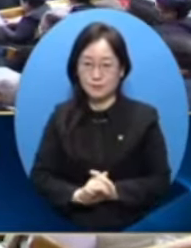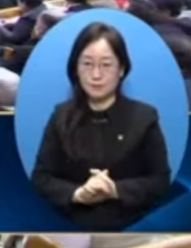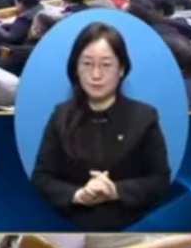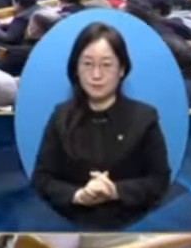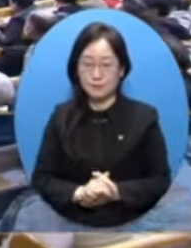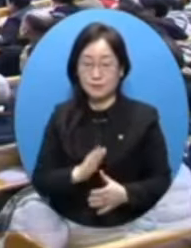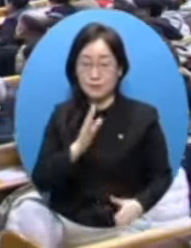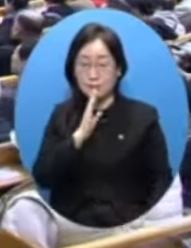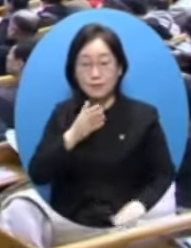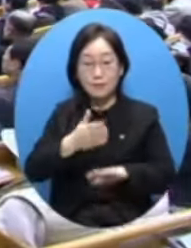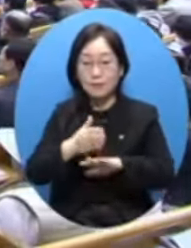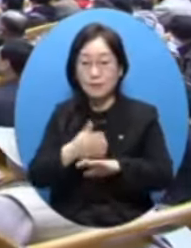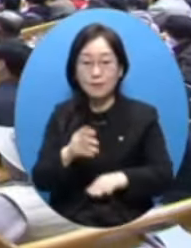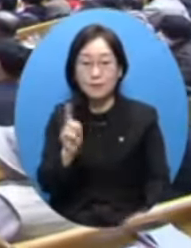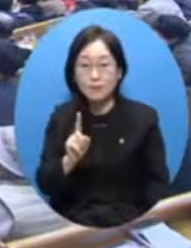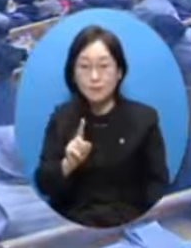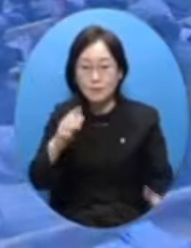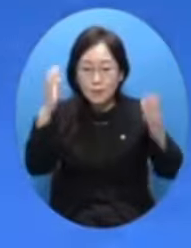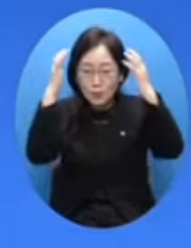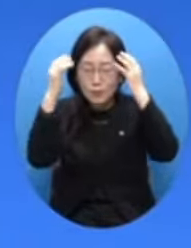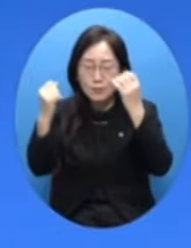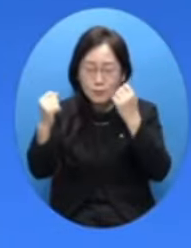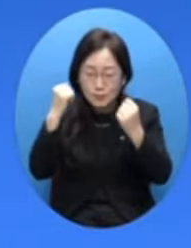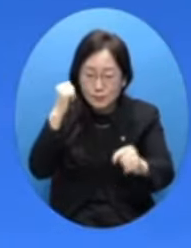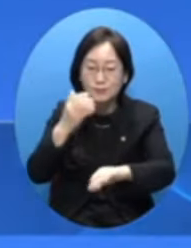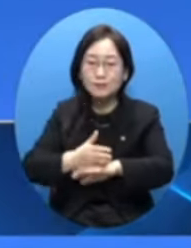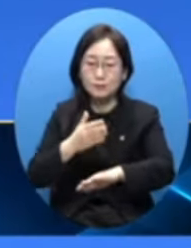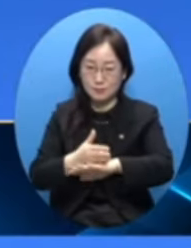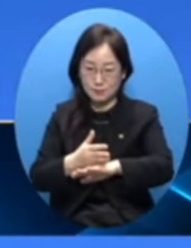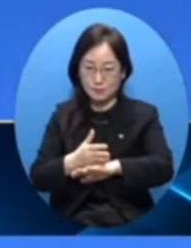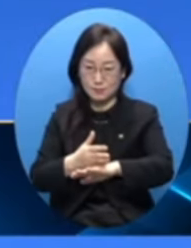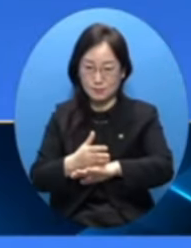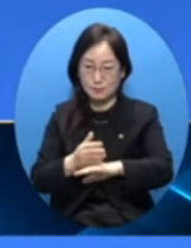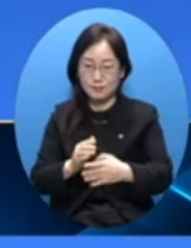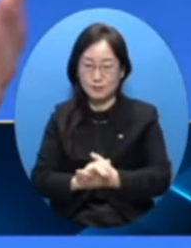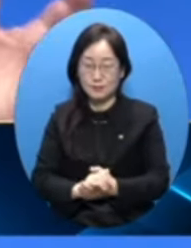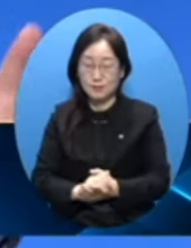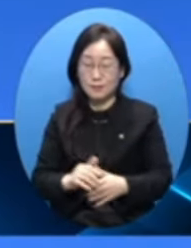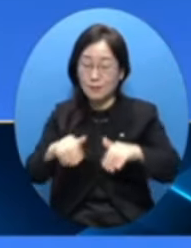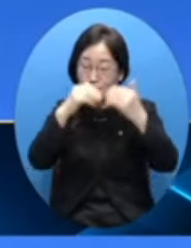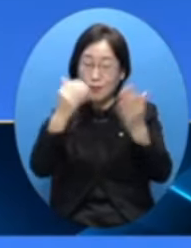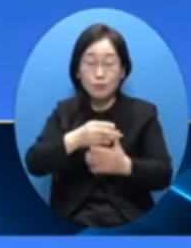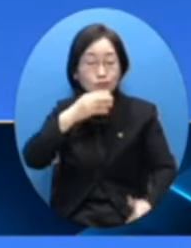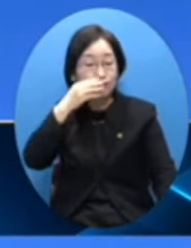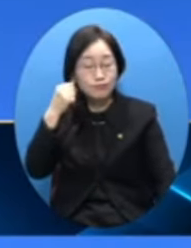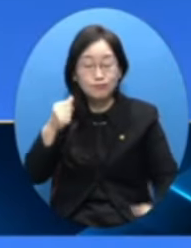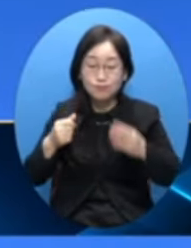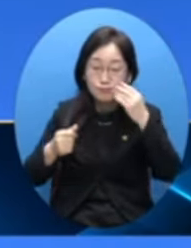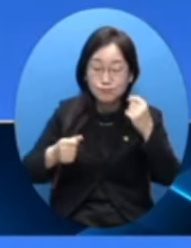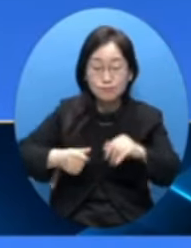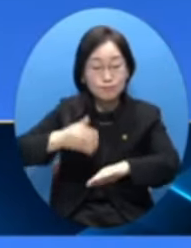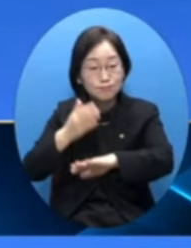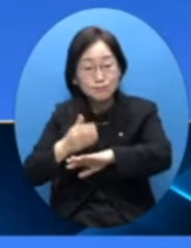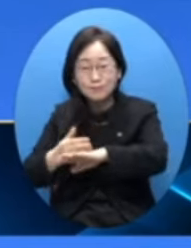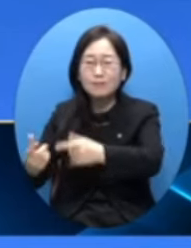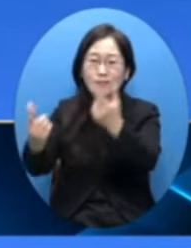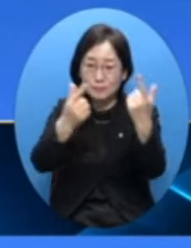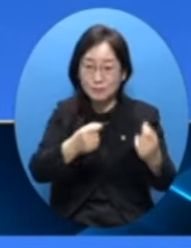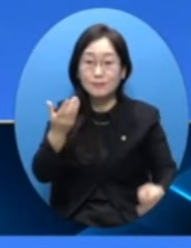그런데 진정한 감사는 고난 중에 드리는 감사입니다. 모든 것이 잘될 때는 누구나 감사할 수가 있습니다.